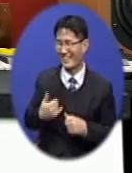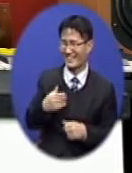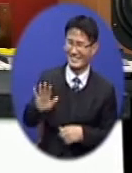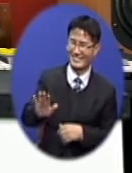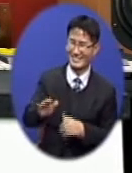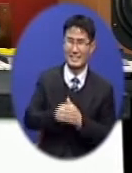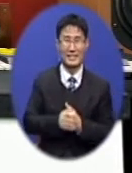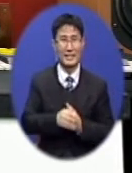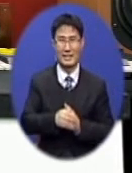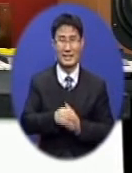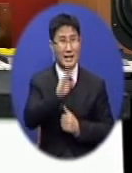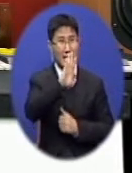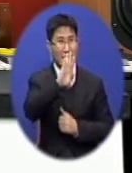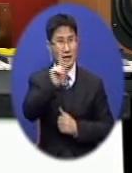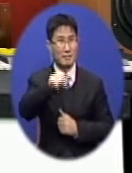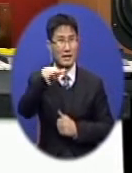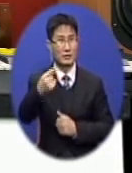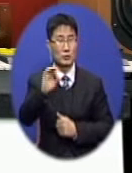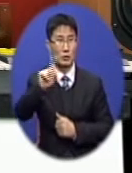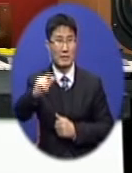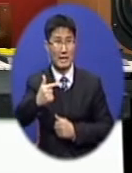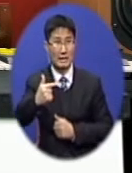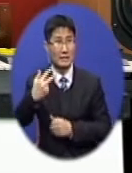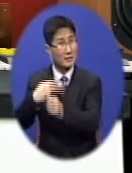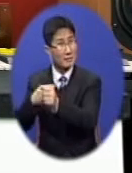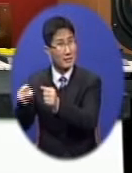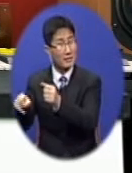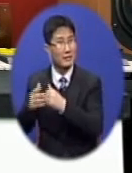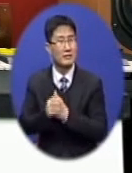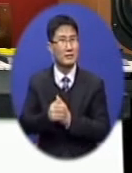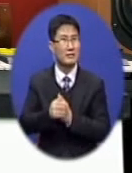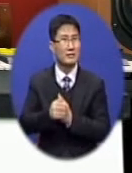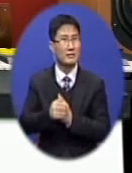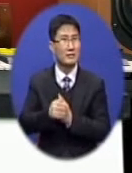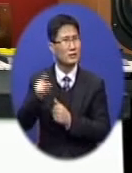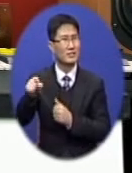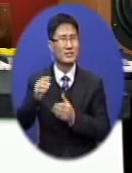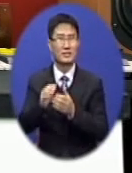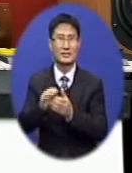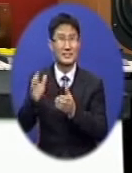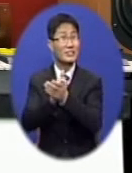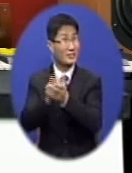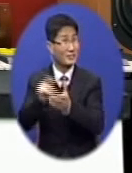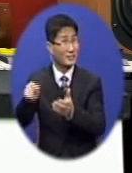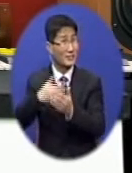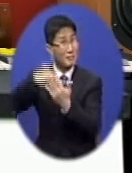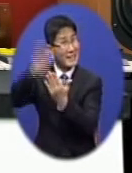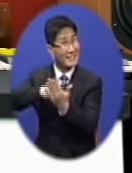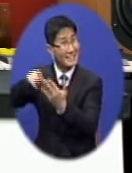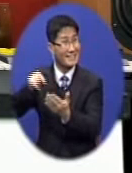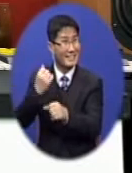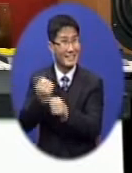우리 박종만 선생님이라 그랬죠? 박종만 그분은 친구. 교직이 안 했던 친구입니다. 친구 페인트